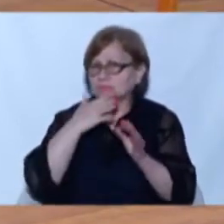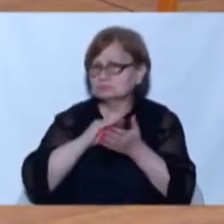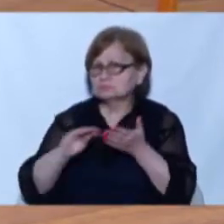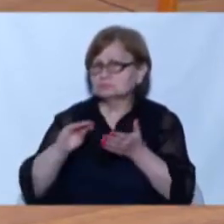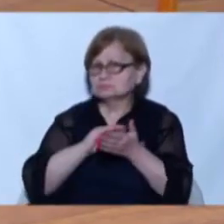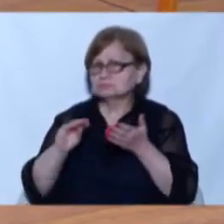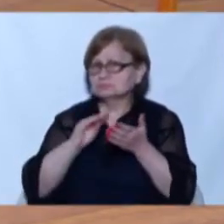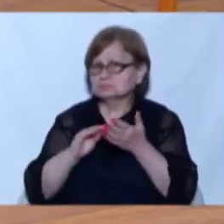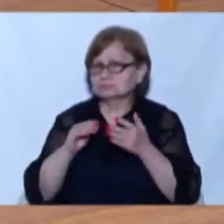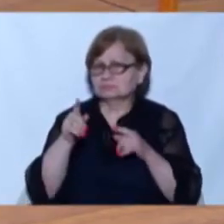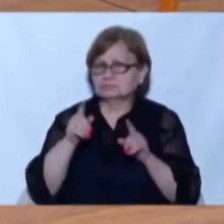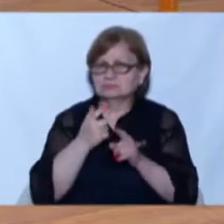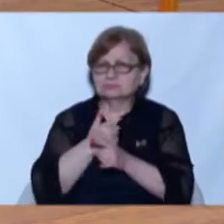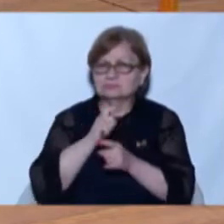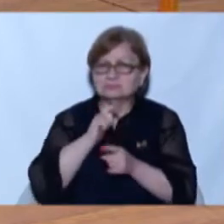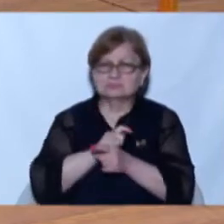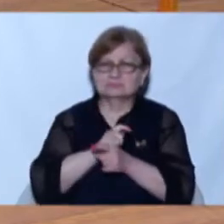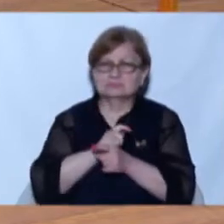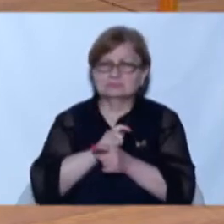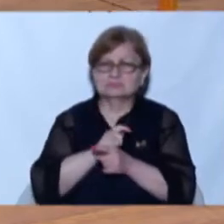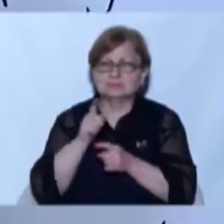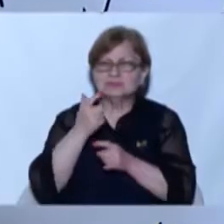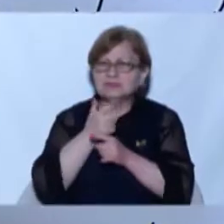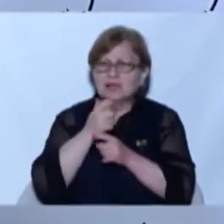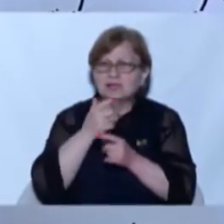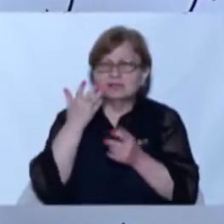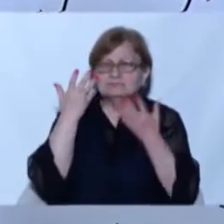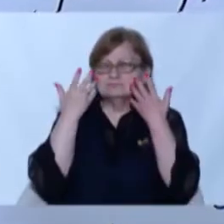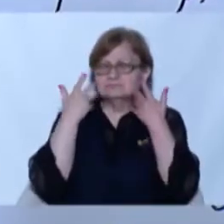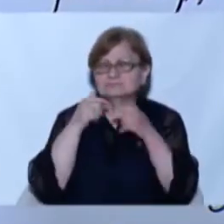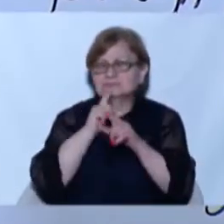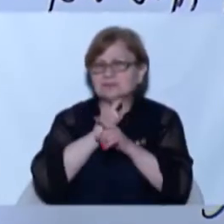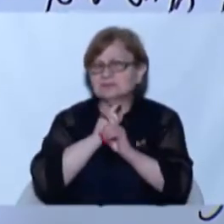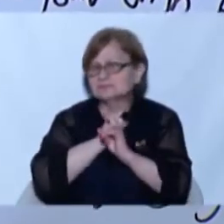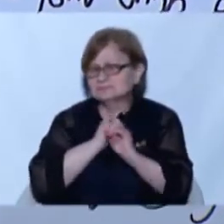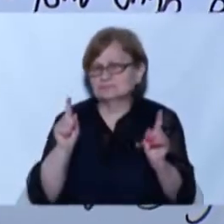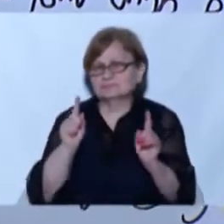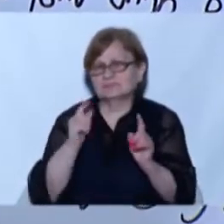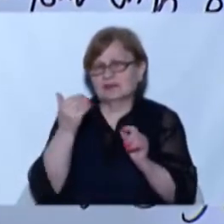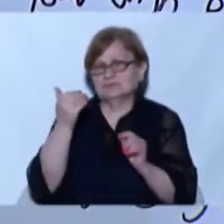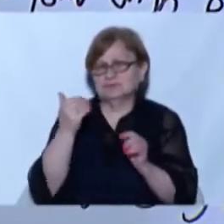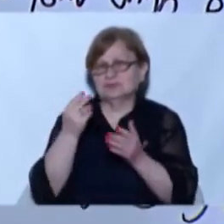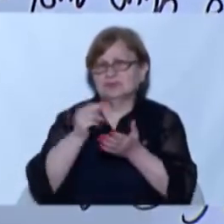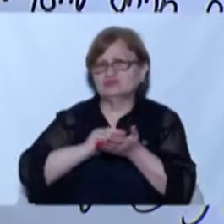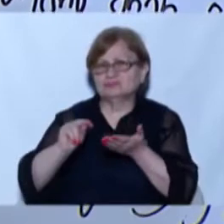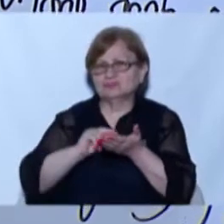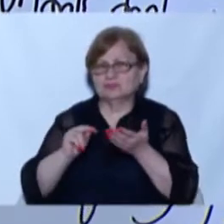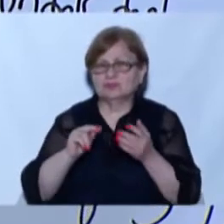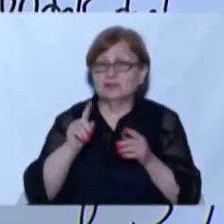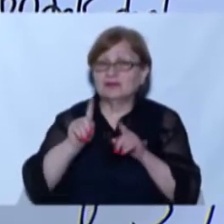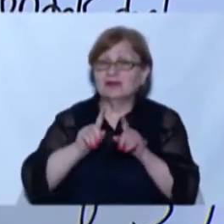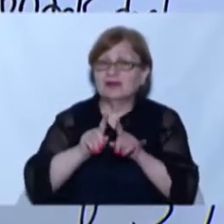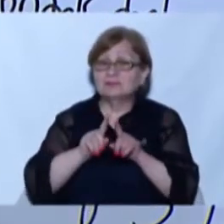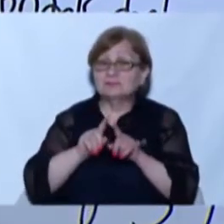ამ გამორჩეულობას, განსაკუთრებულ ხიბლს, განსაკუთრებულ კოლორიტს მის შემოქმედებას აძლევდა